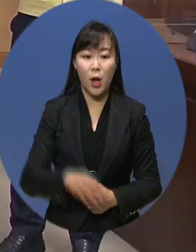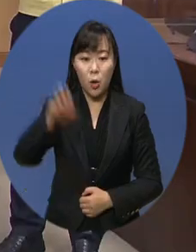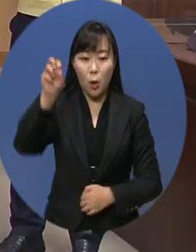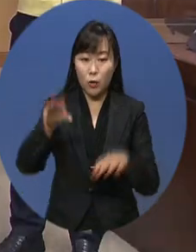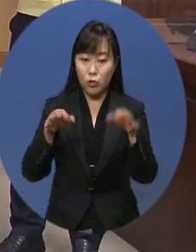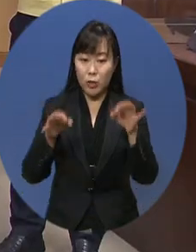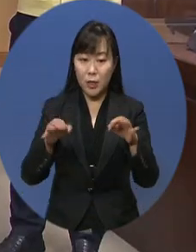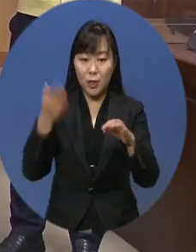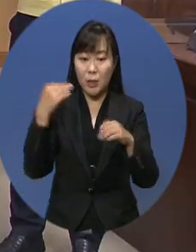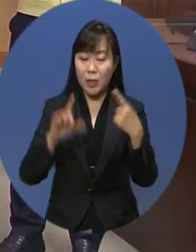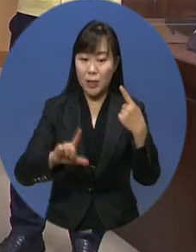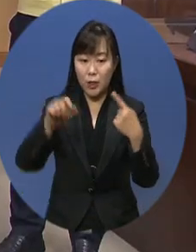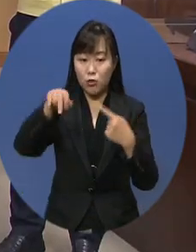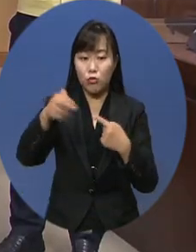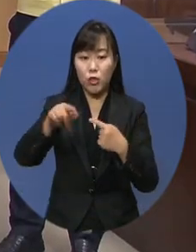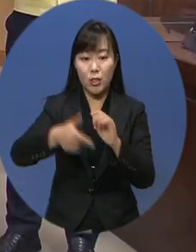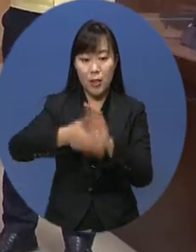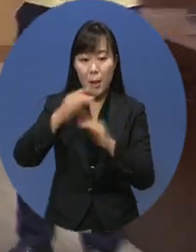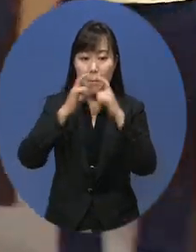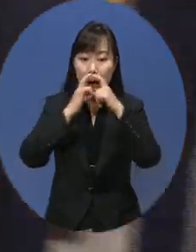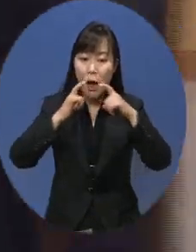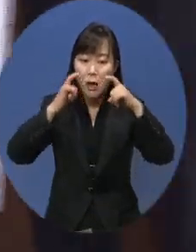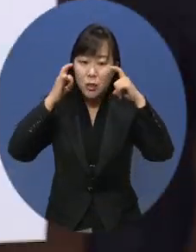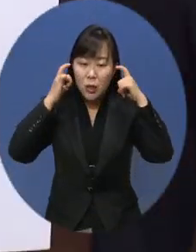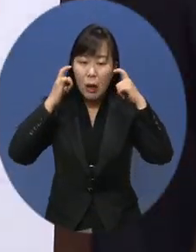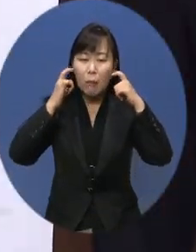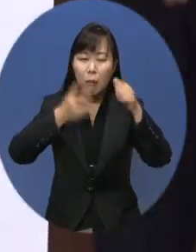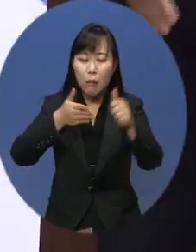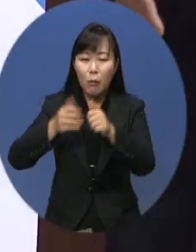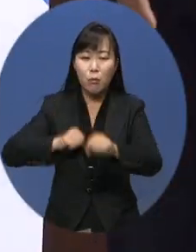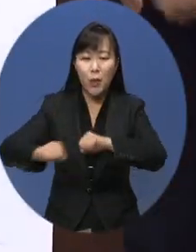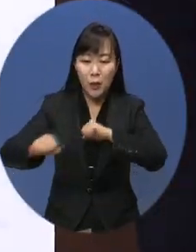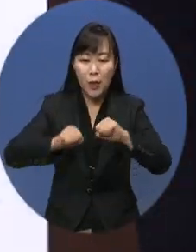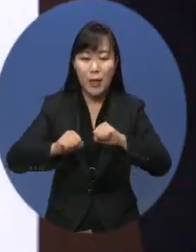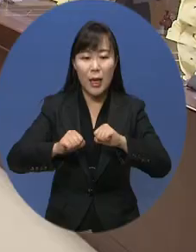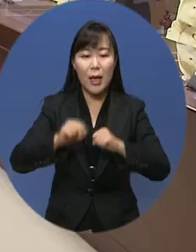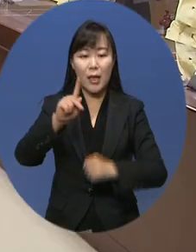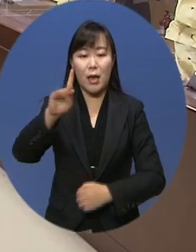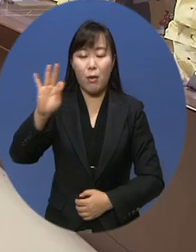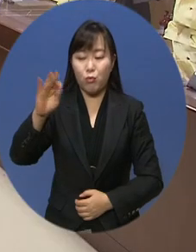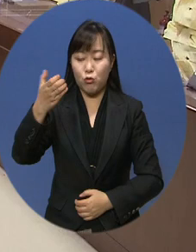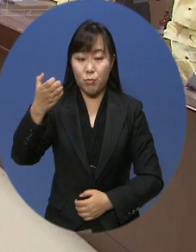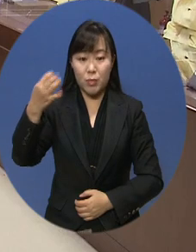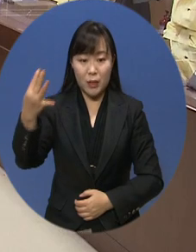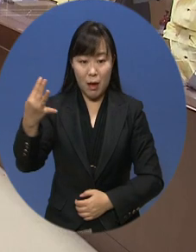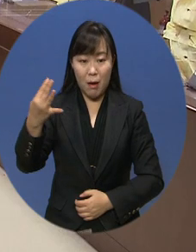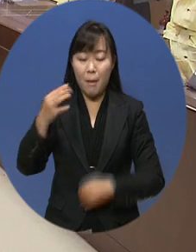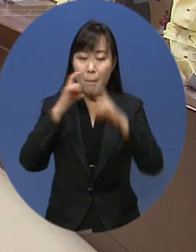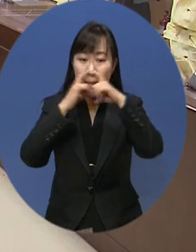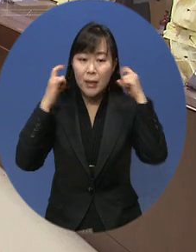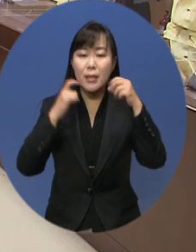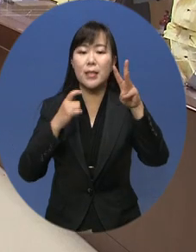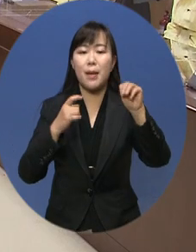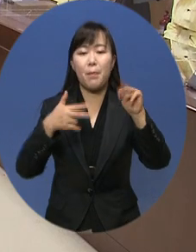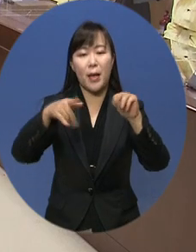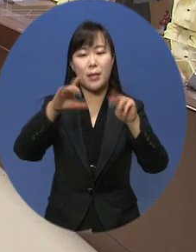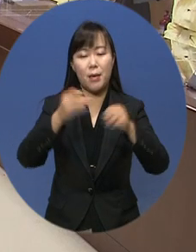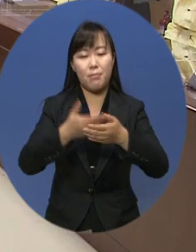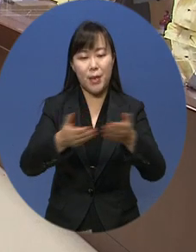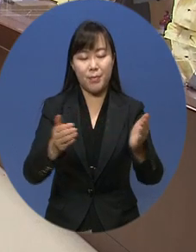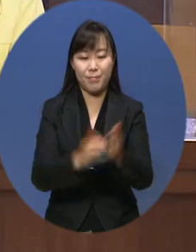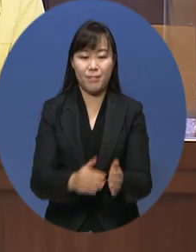광주은행이 지난 1일 순천시의 마스크 권분 운동 참여로 KF94 마스크 3만 장을